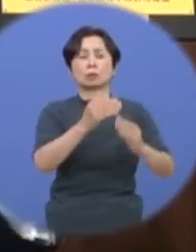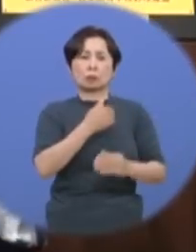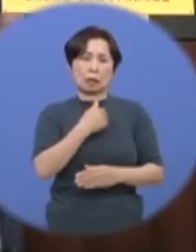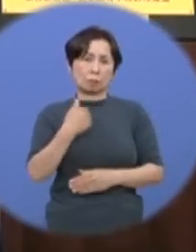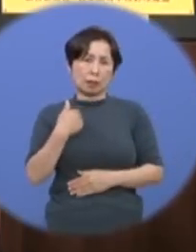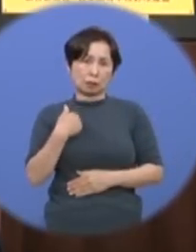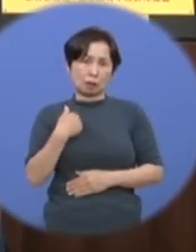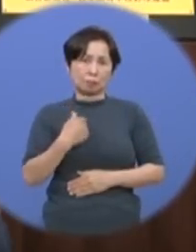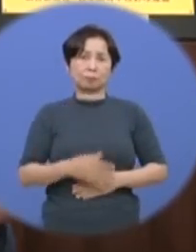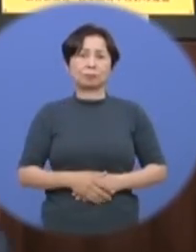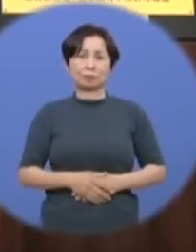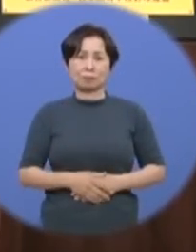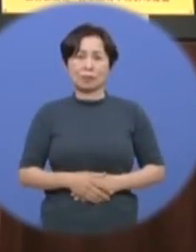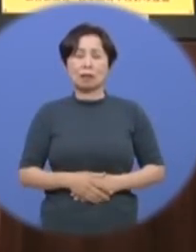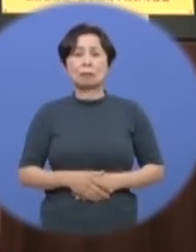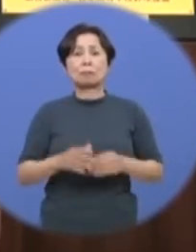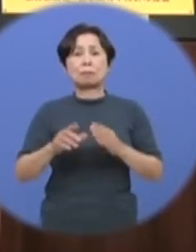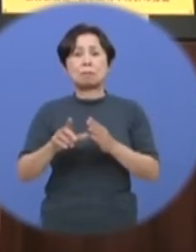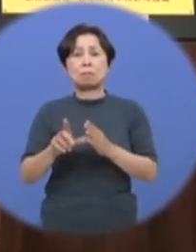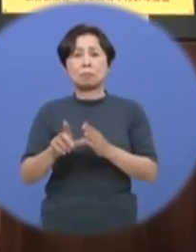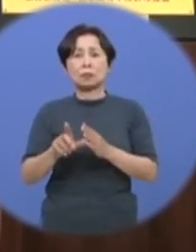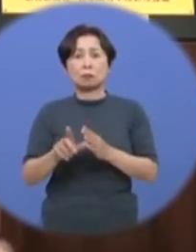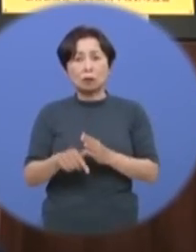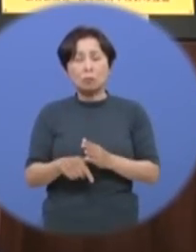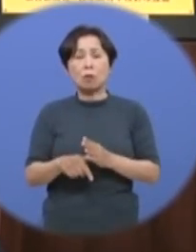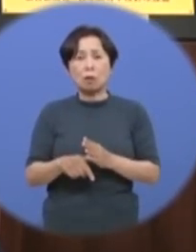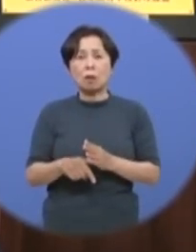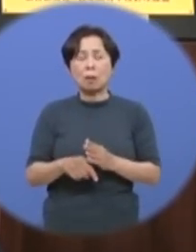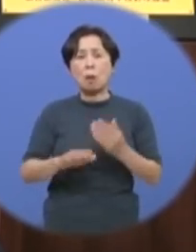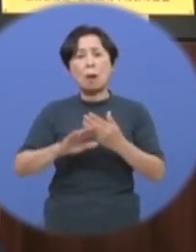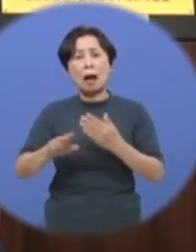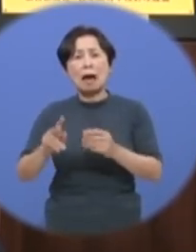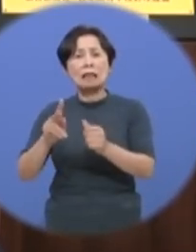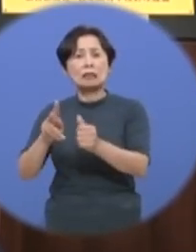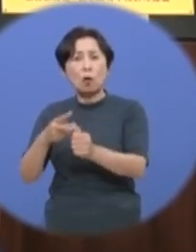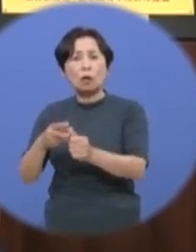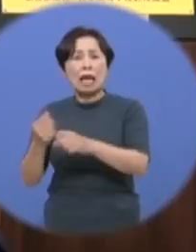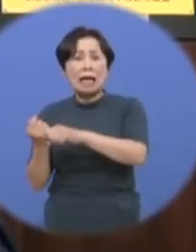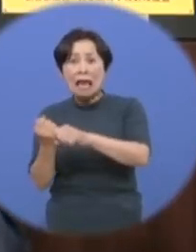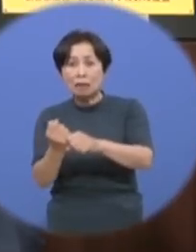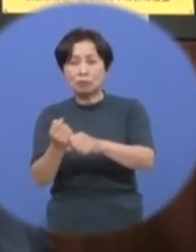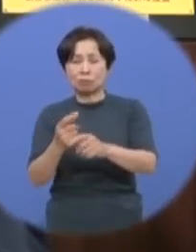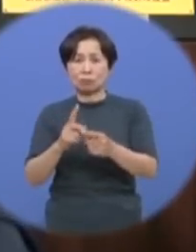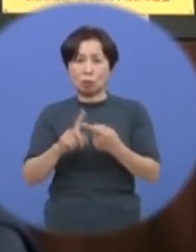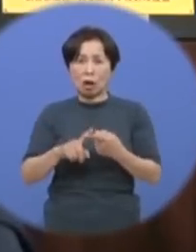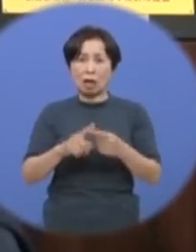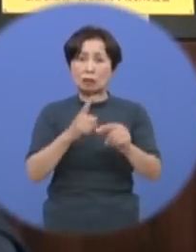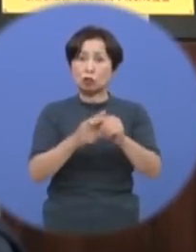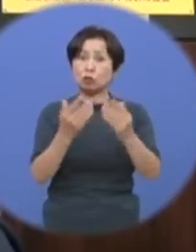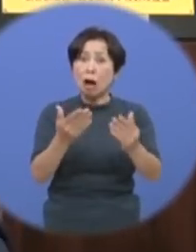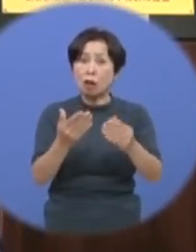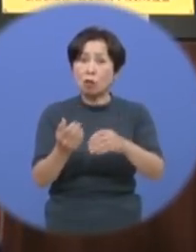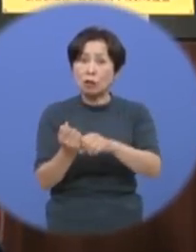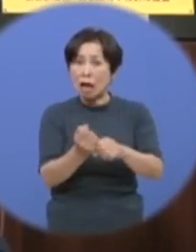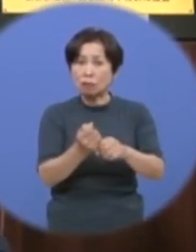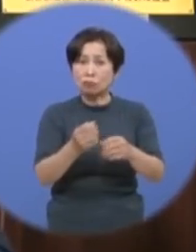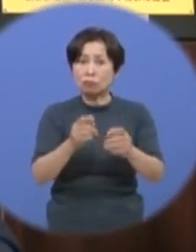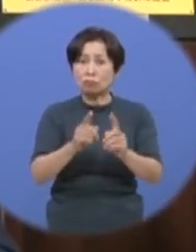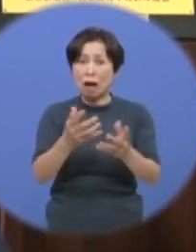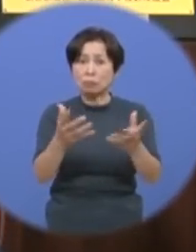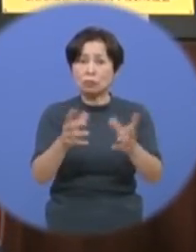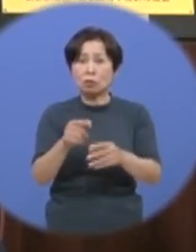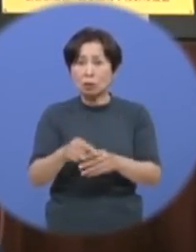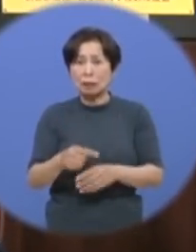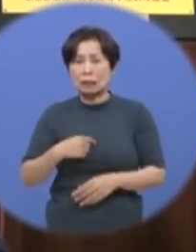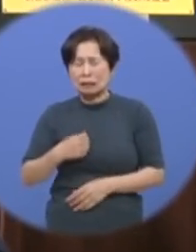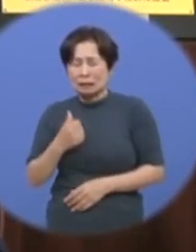少年野球とか中学校頭を下げてもらったんですよこのならから来ました宗馬です鋭戦車を束お願いします